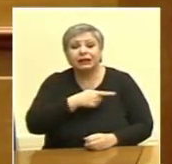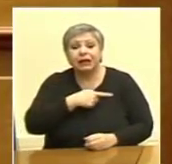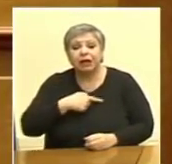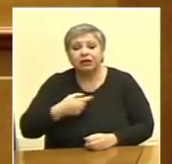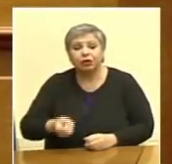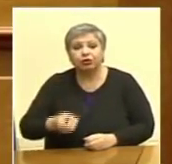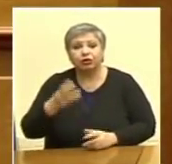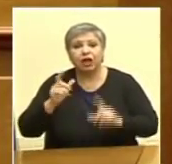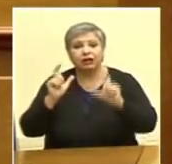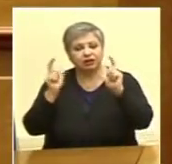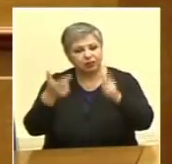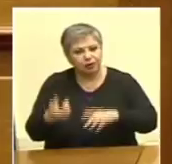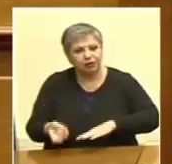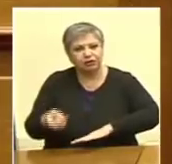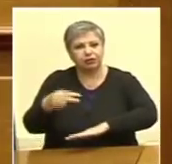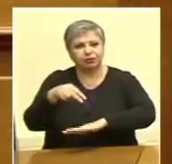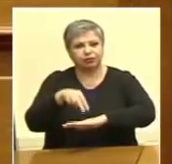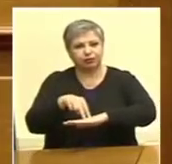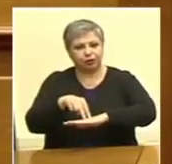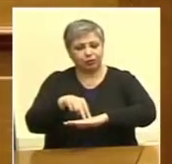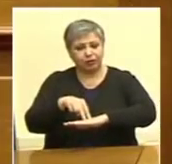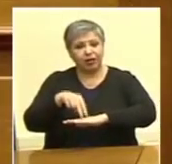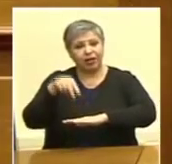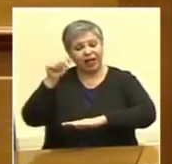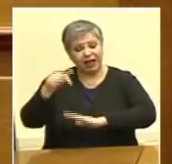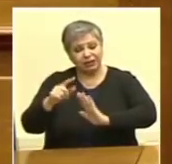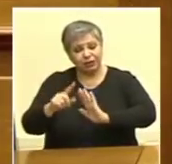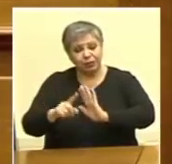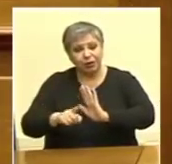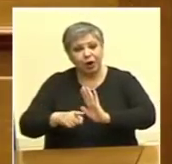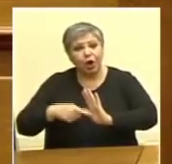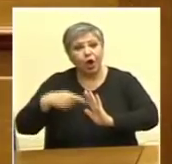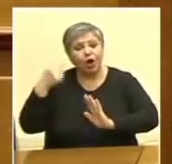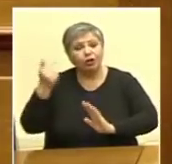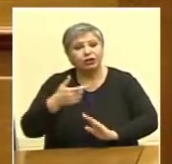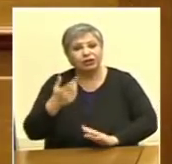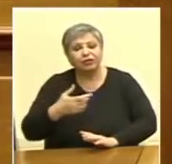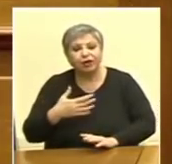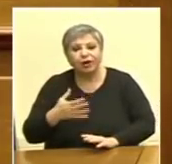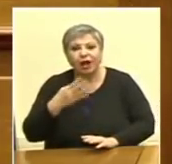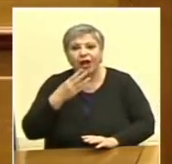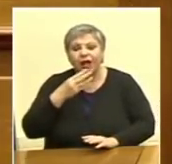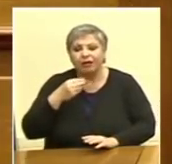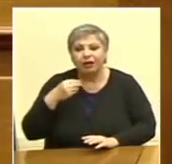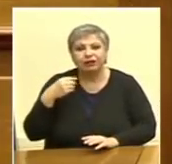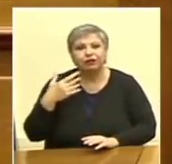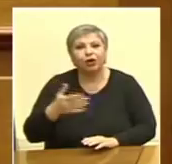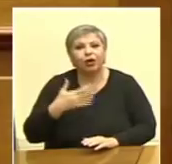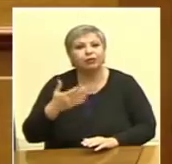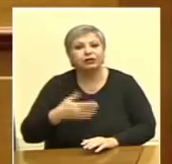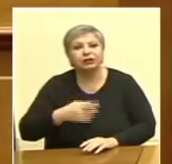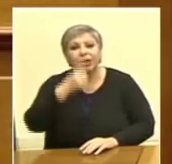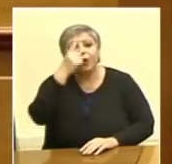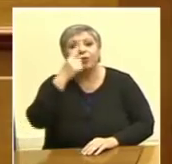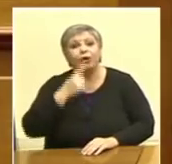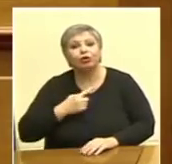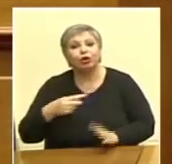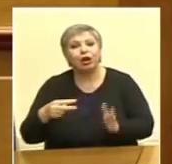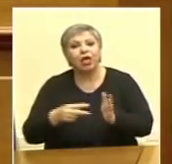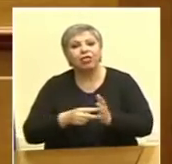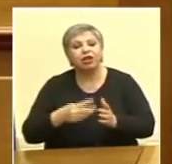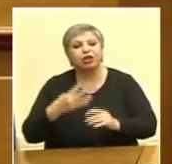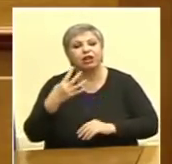Ωραία πρεμιέρα κάνατε, ξέχαστη κύριε Μητσοτάκη, σαν την Πορτογαλία στο γύρο του 2004. Πέσατε διάνα.